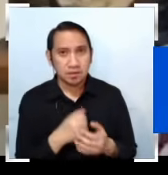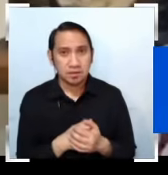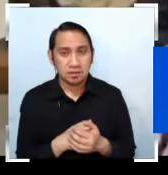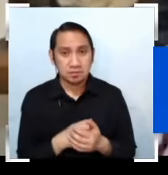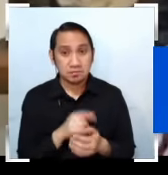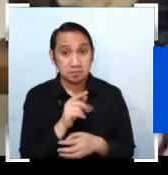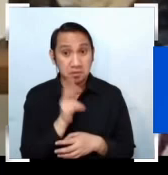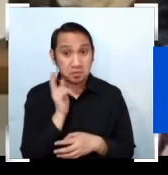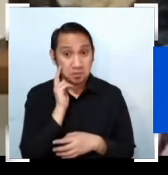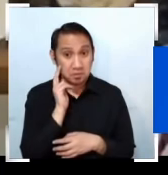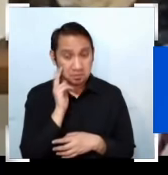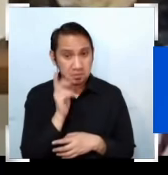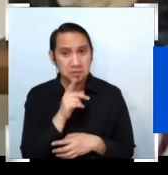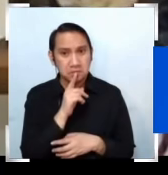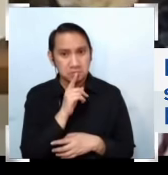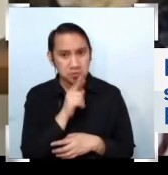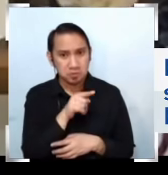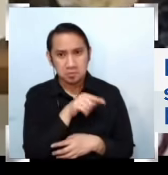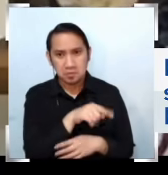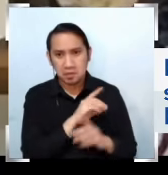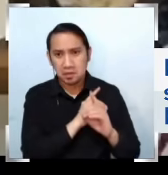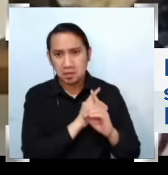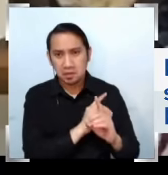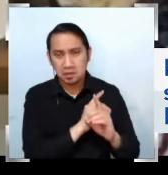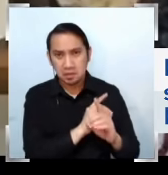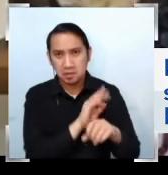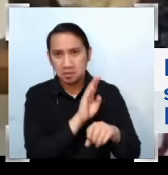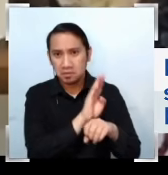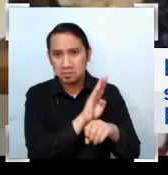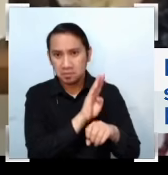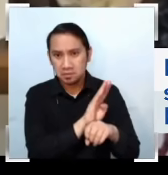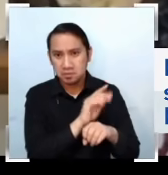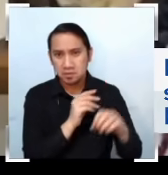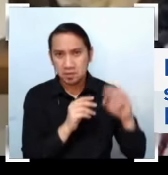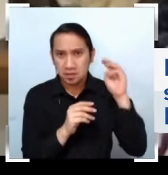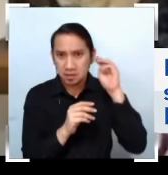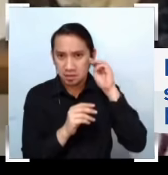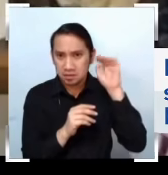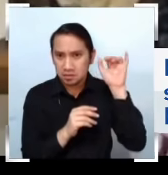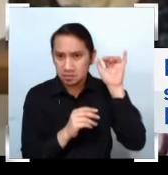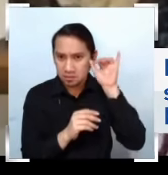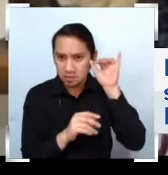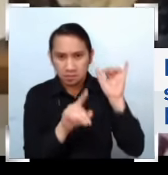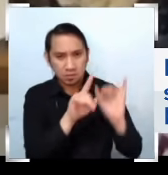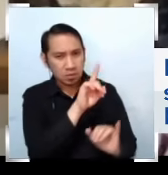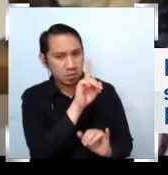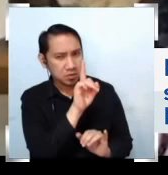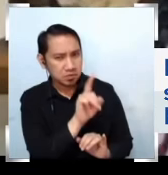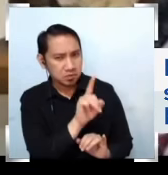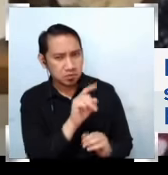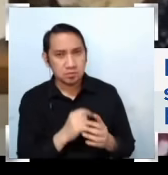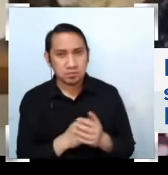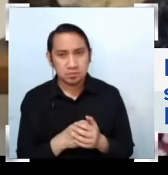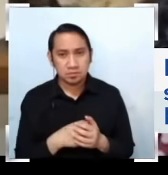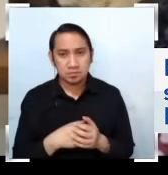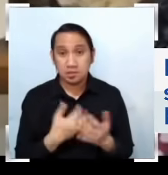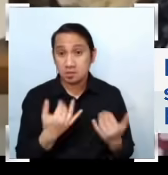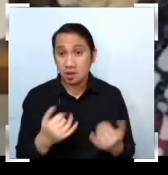na ipagtanggol ang businessman na si Michael Yang? Tanong pa ni Ontiveros,